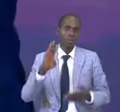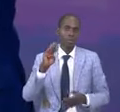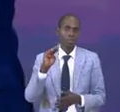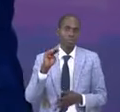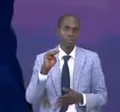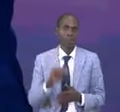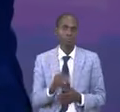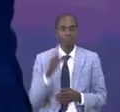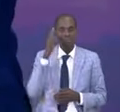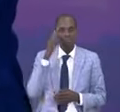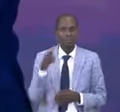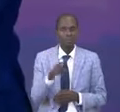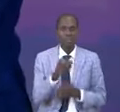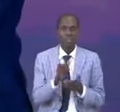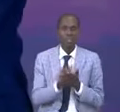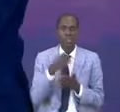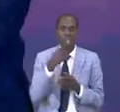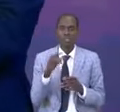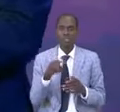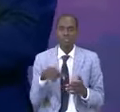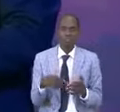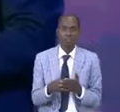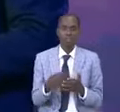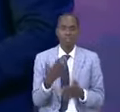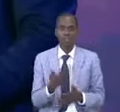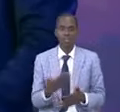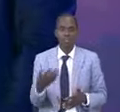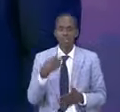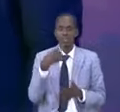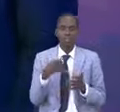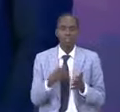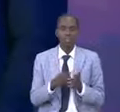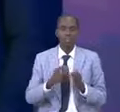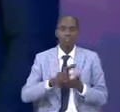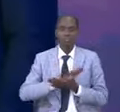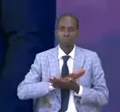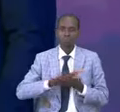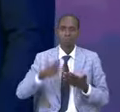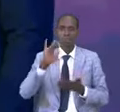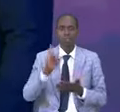ainsi montre qui cherche une patrie